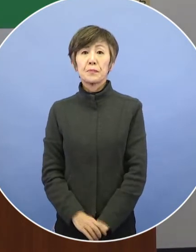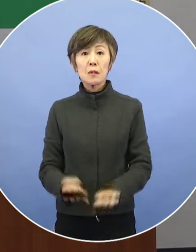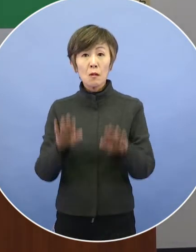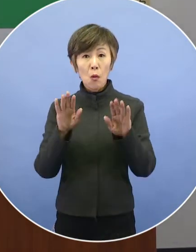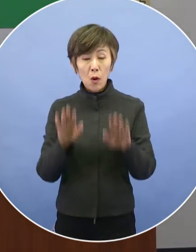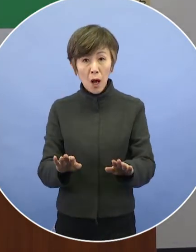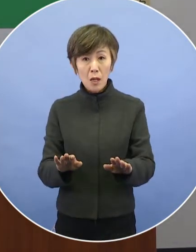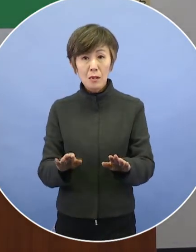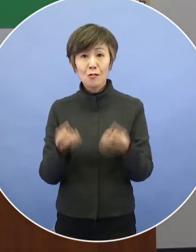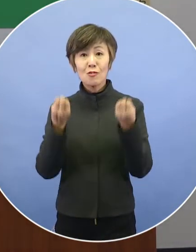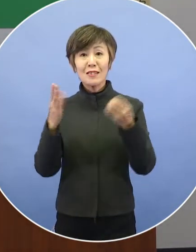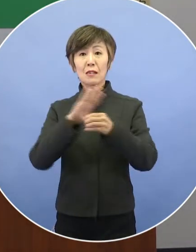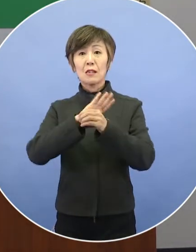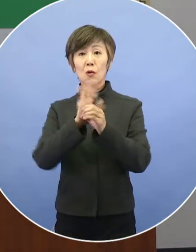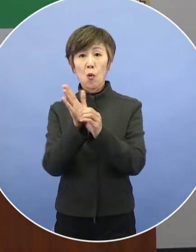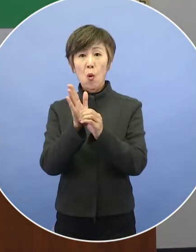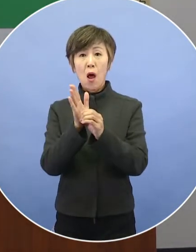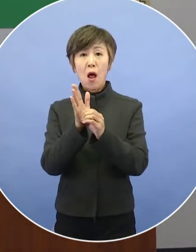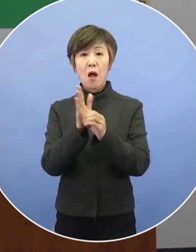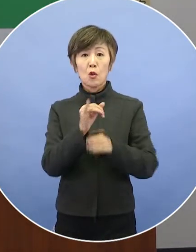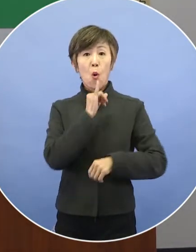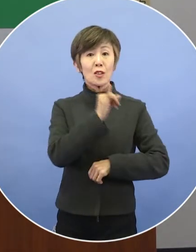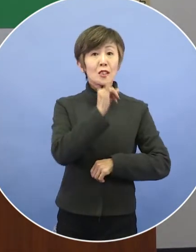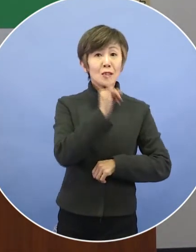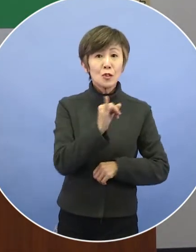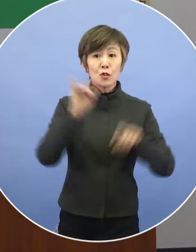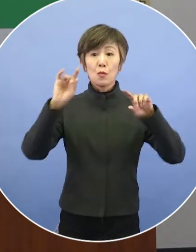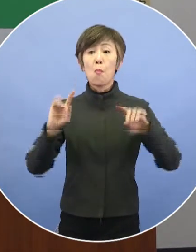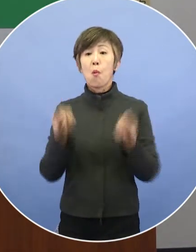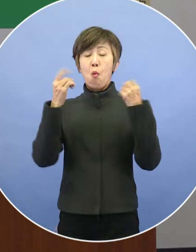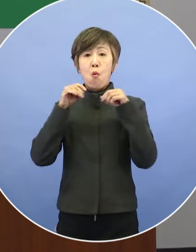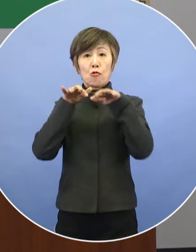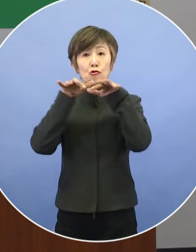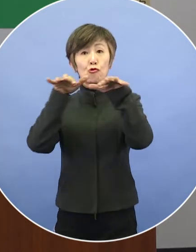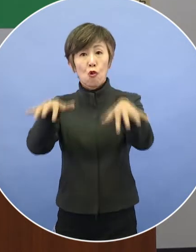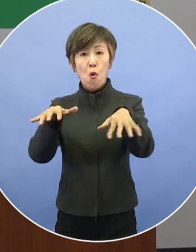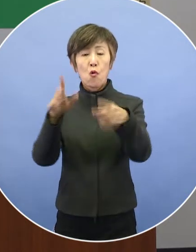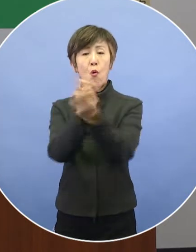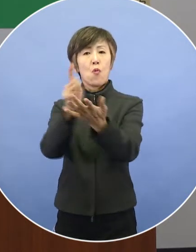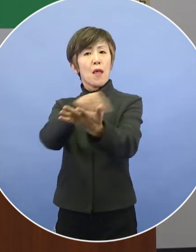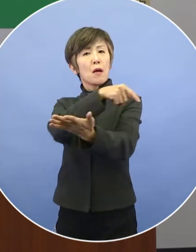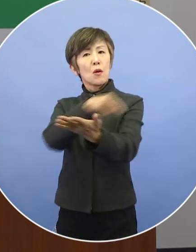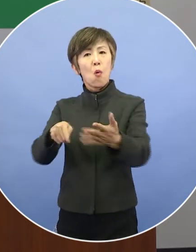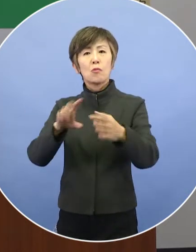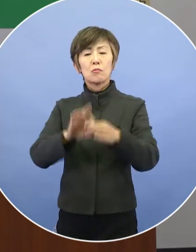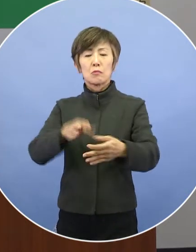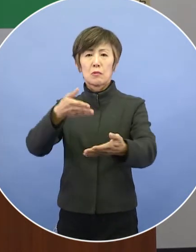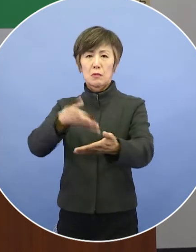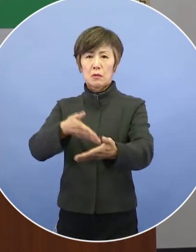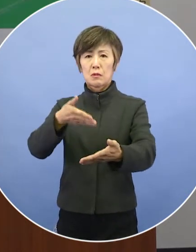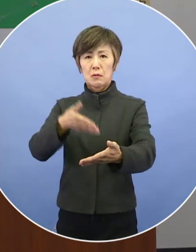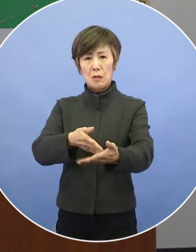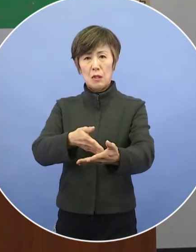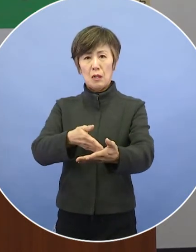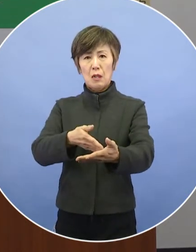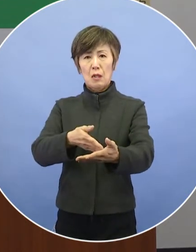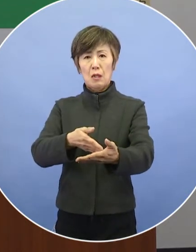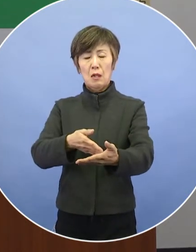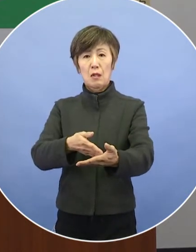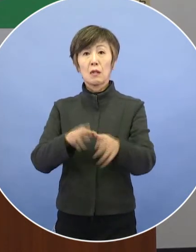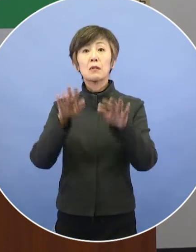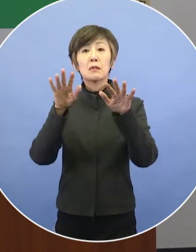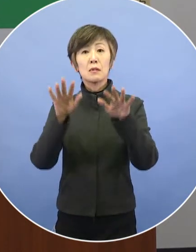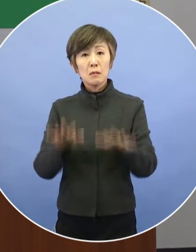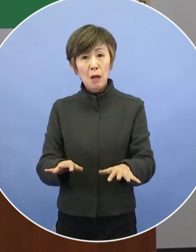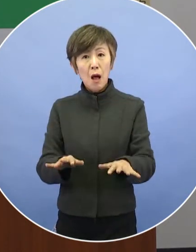それで今回のですね新型コロナとインフルエンザの同時流行に対する福井県の対応についてご説明をさせていただきます